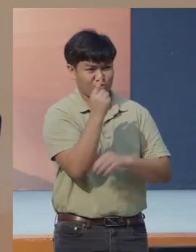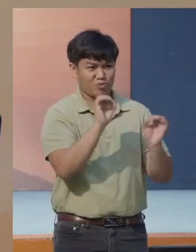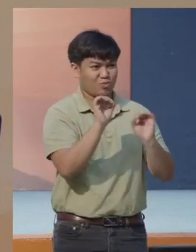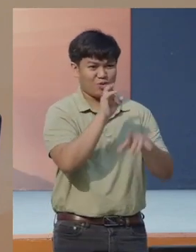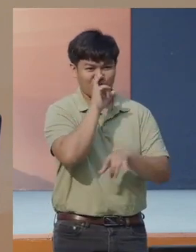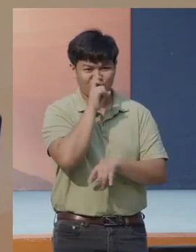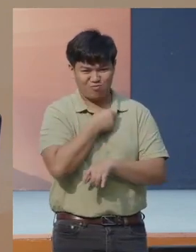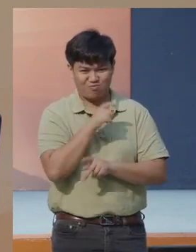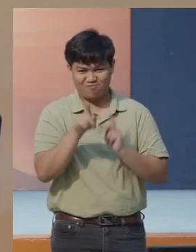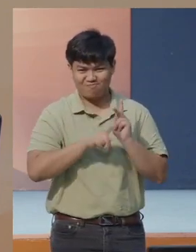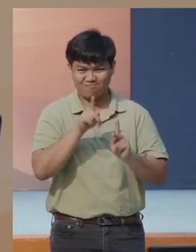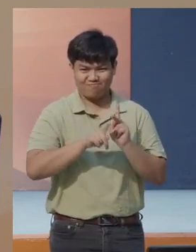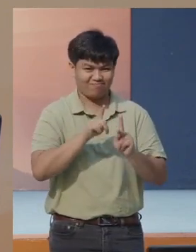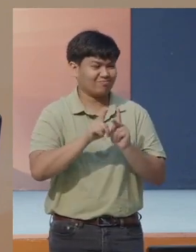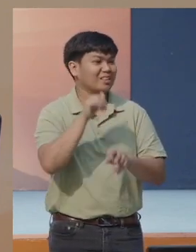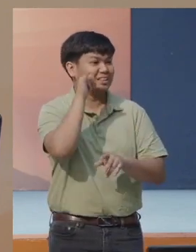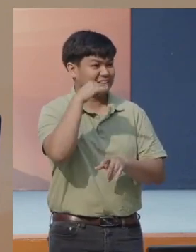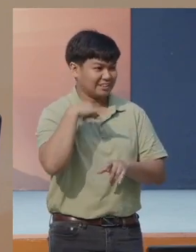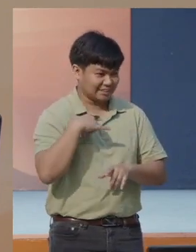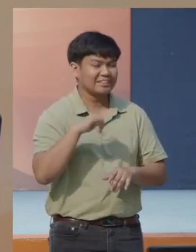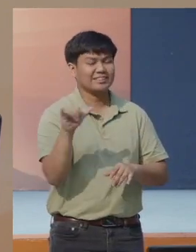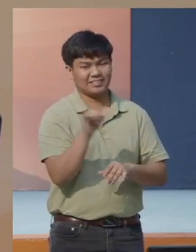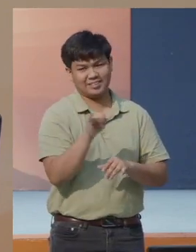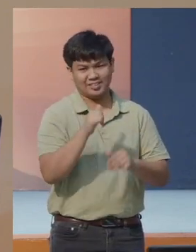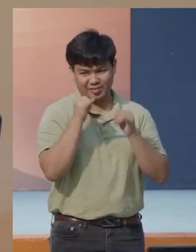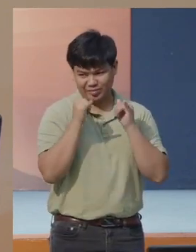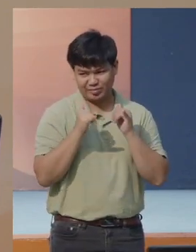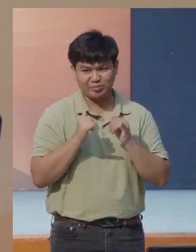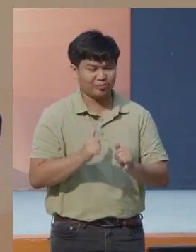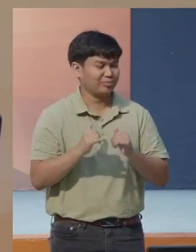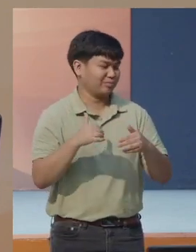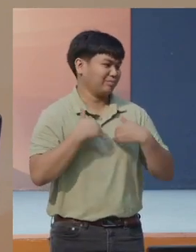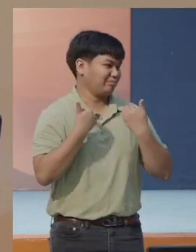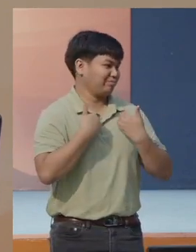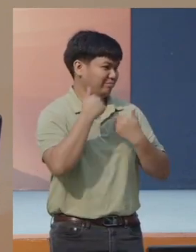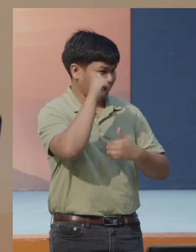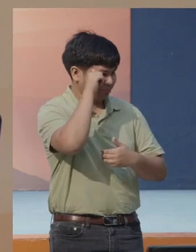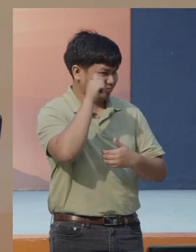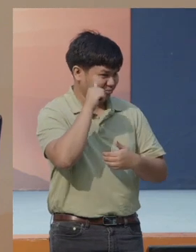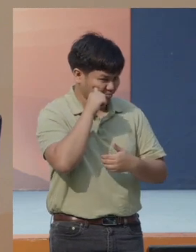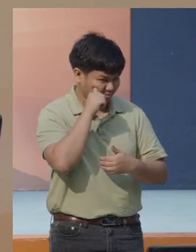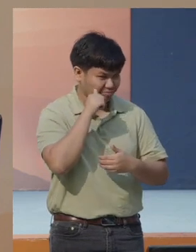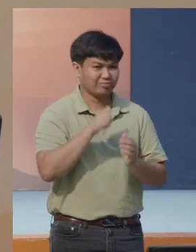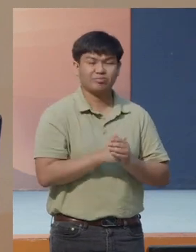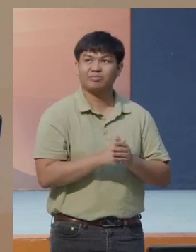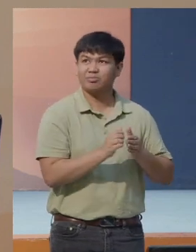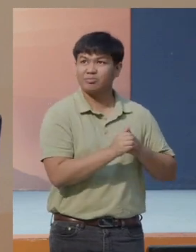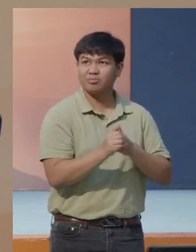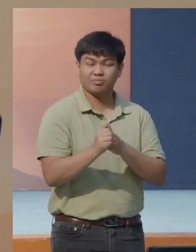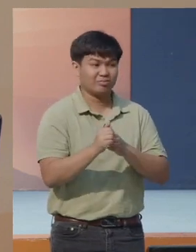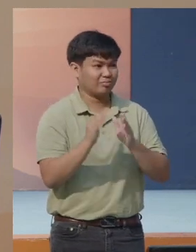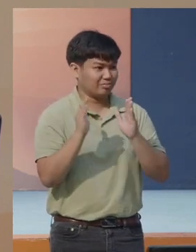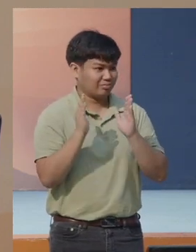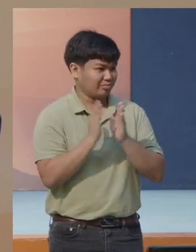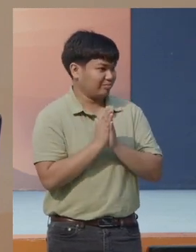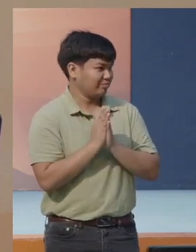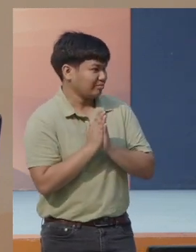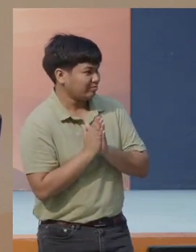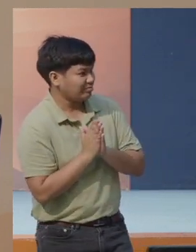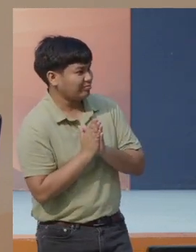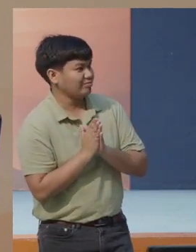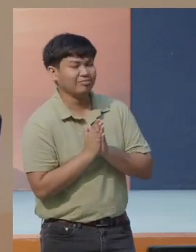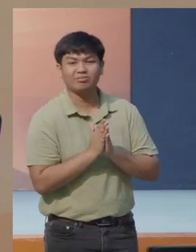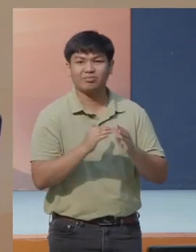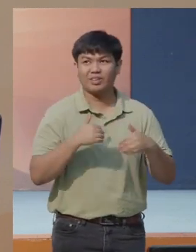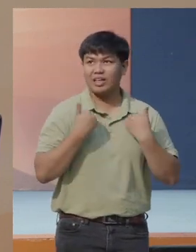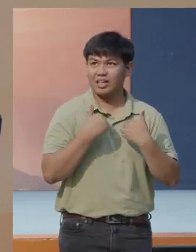pa, and even for all the services today, sila rin po yung mga naging presider at prayer leaders po natin, comprising of